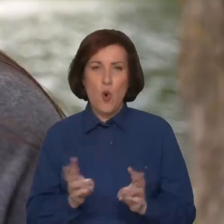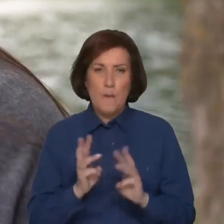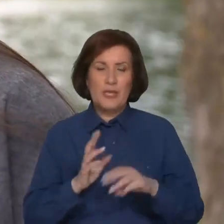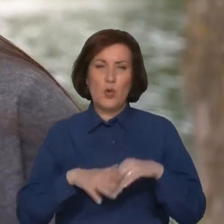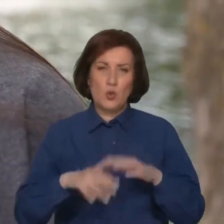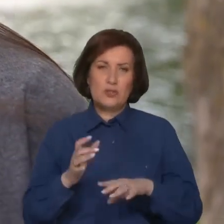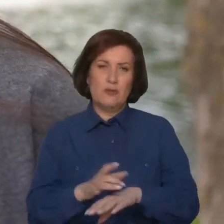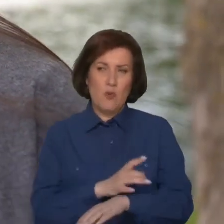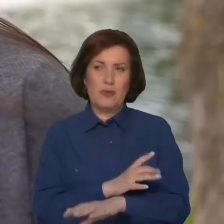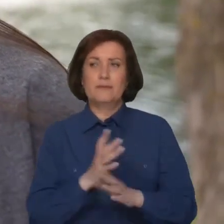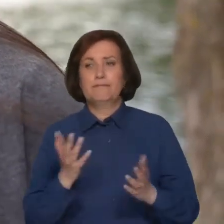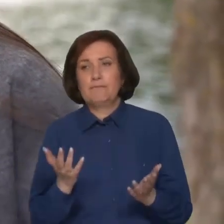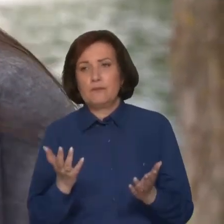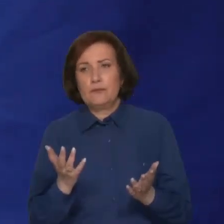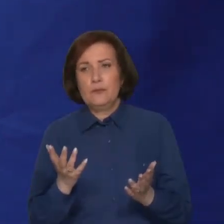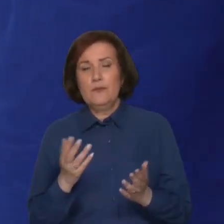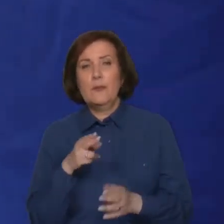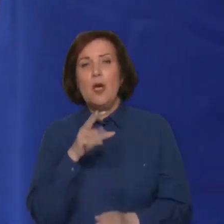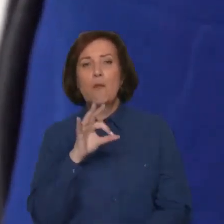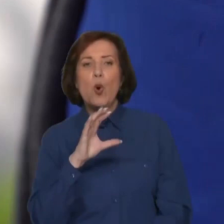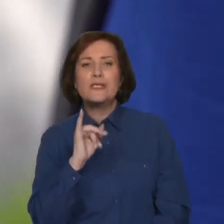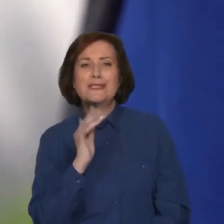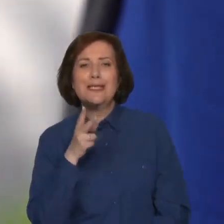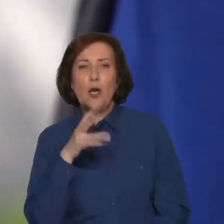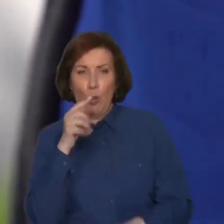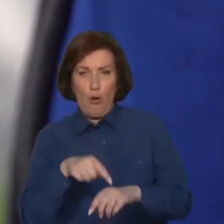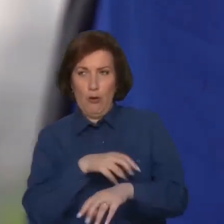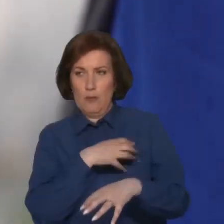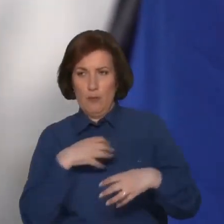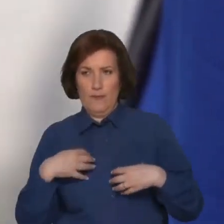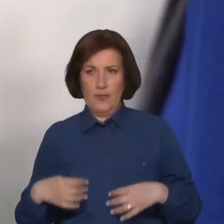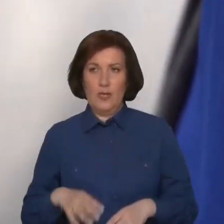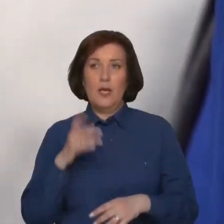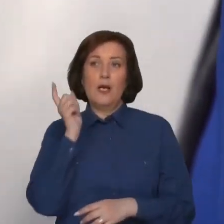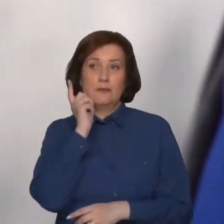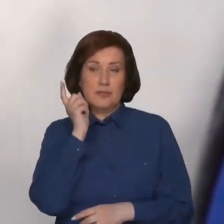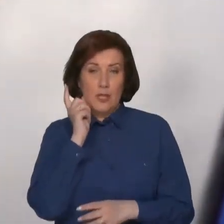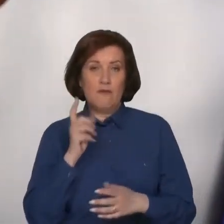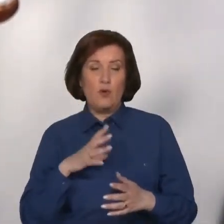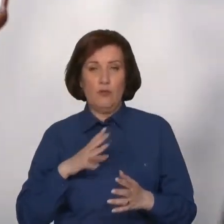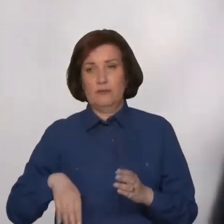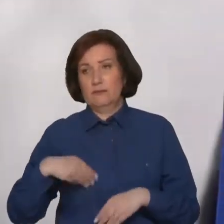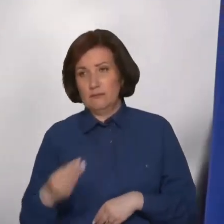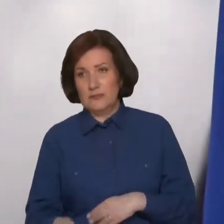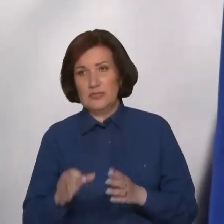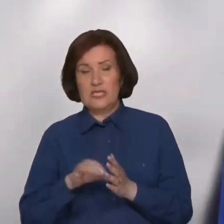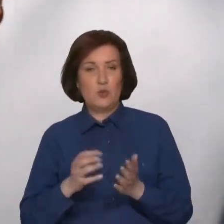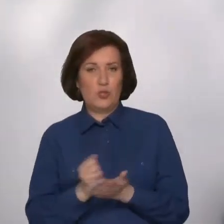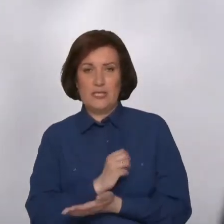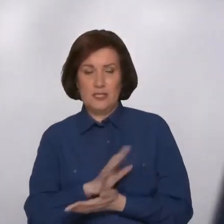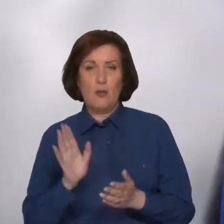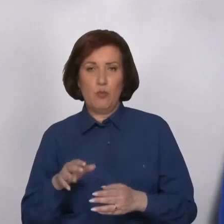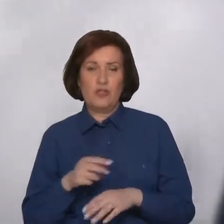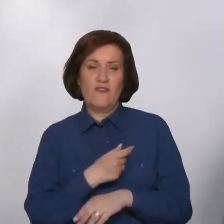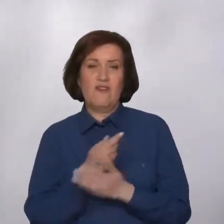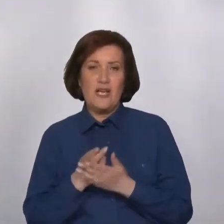руці трошки, тобто, ну, посікло мене. Телефон був зі мною в кармані, і все, з вибуху він випав, я його навіть одразу не знайшла, потім